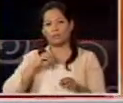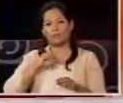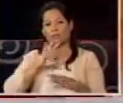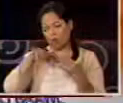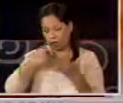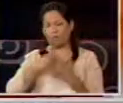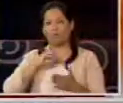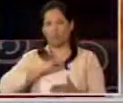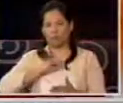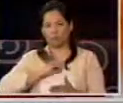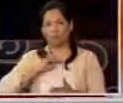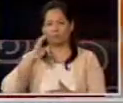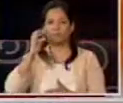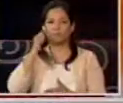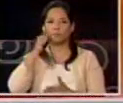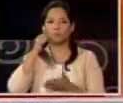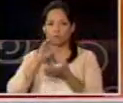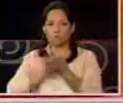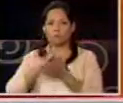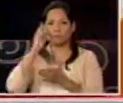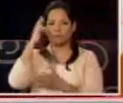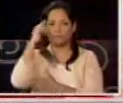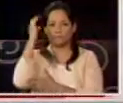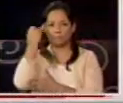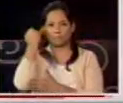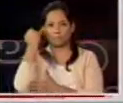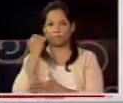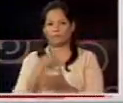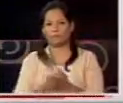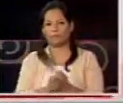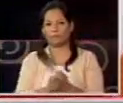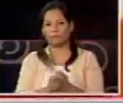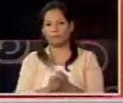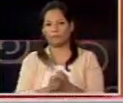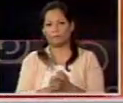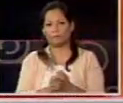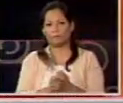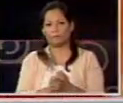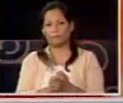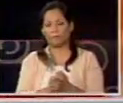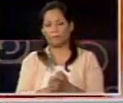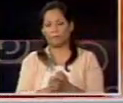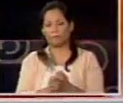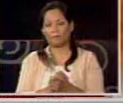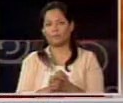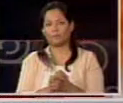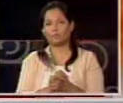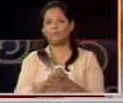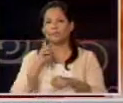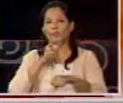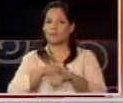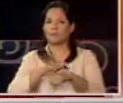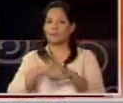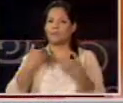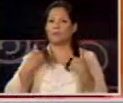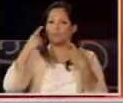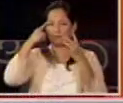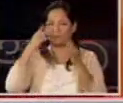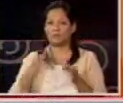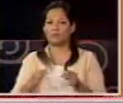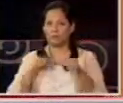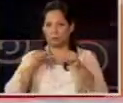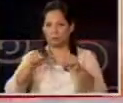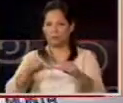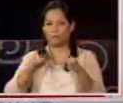Oo, shareholder time. Si... Jose Basa, diba? At that point in time kasi, kung maalala ninyo, nagkaroon na rin naman ng desisyon, patuloy